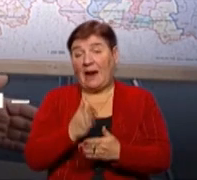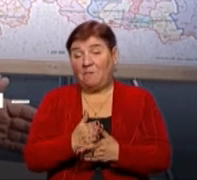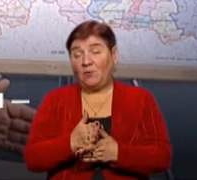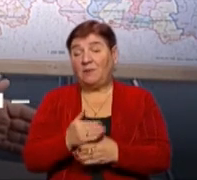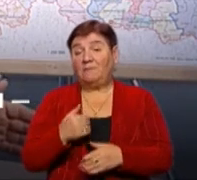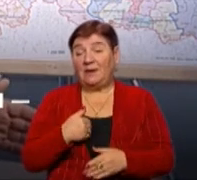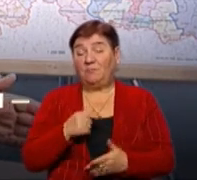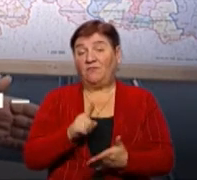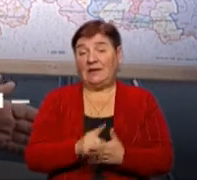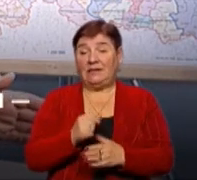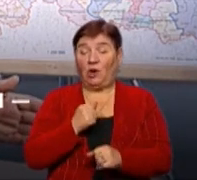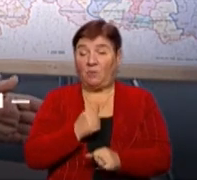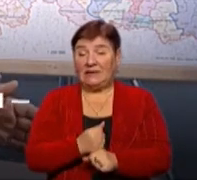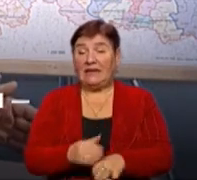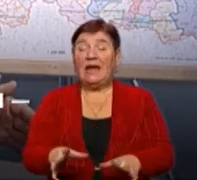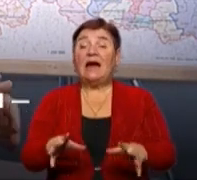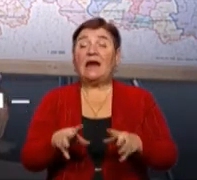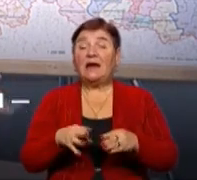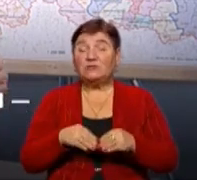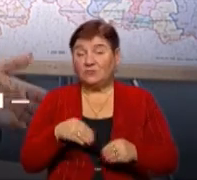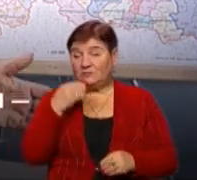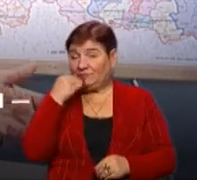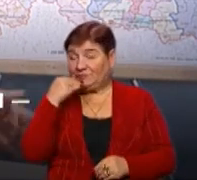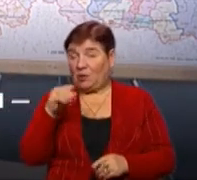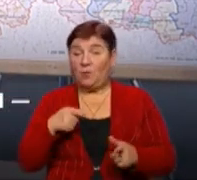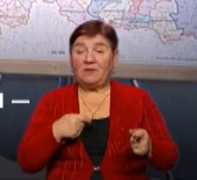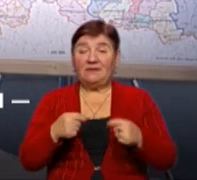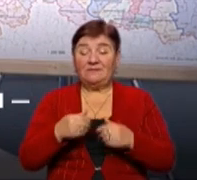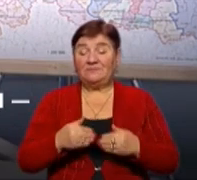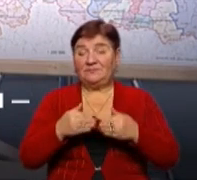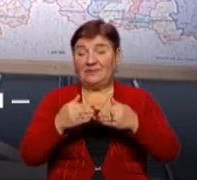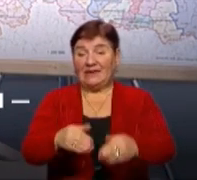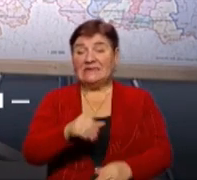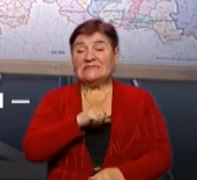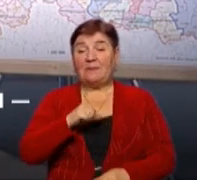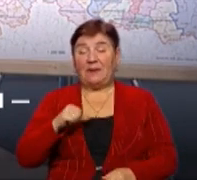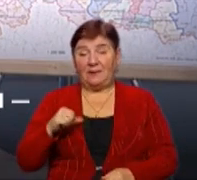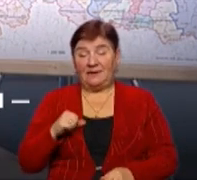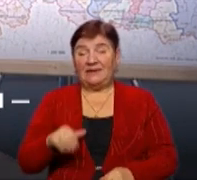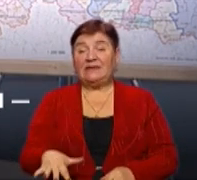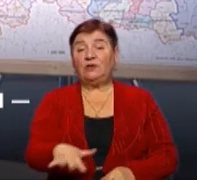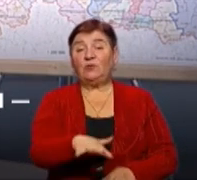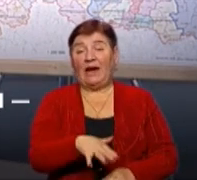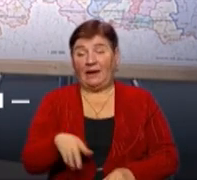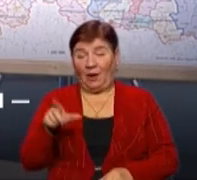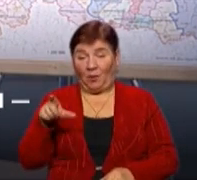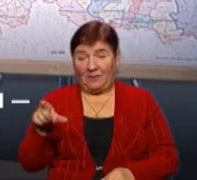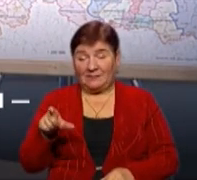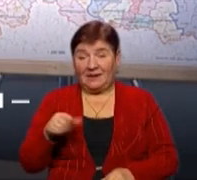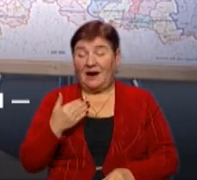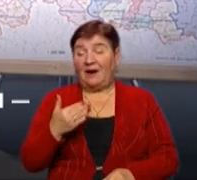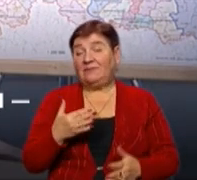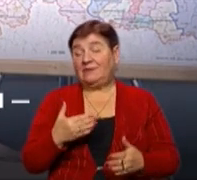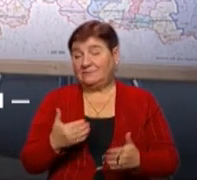ходу мусимо це робити разом з вдосконаленням управлінського потенціалу самих територіальних громад, а